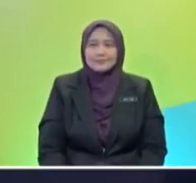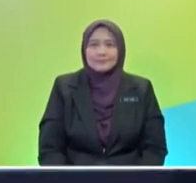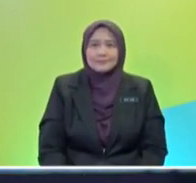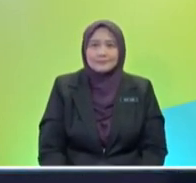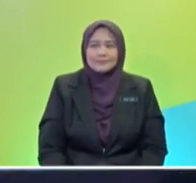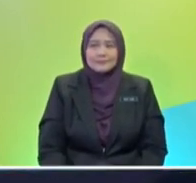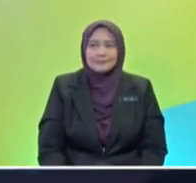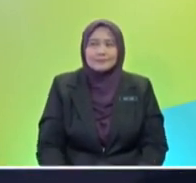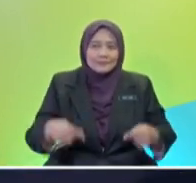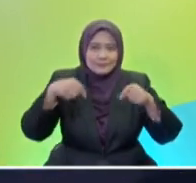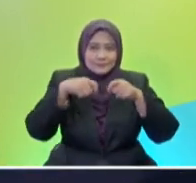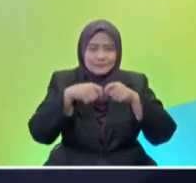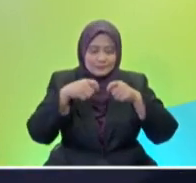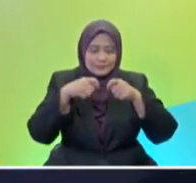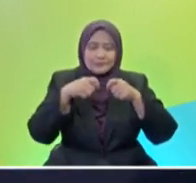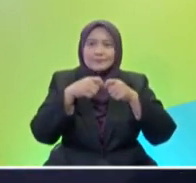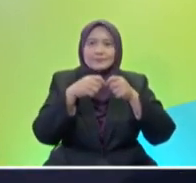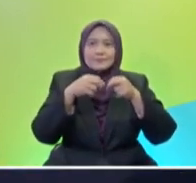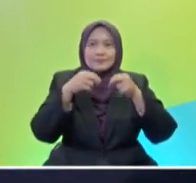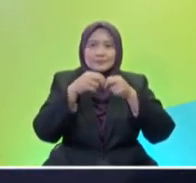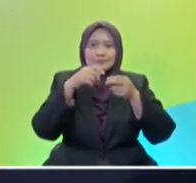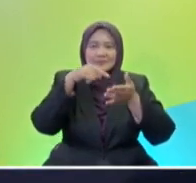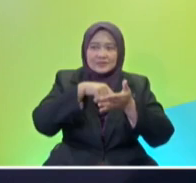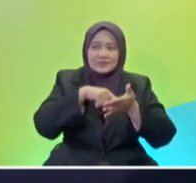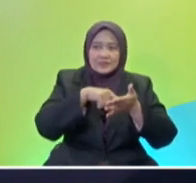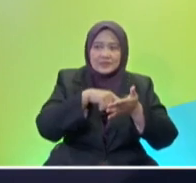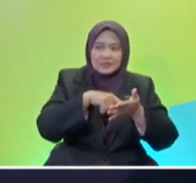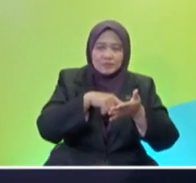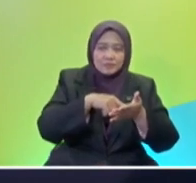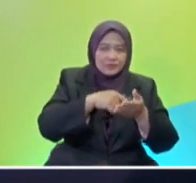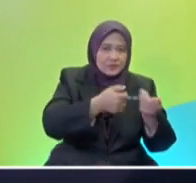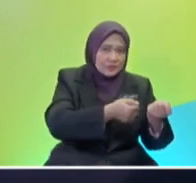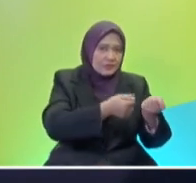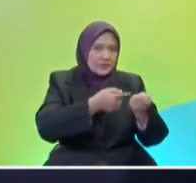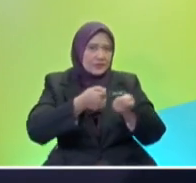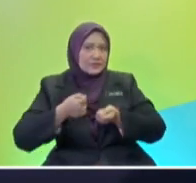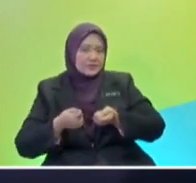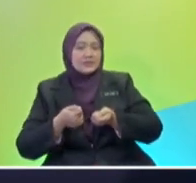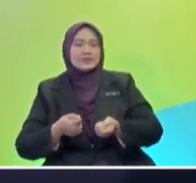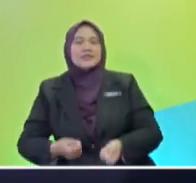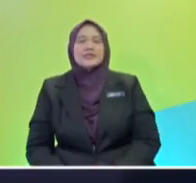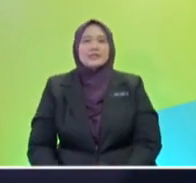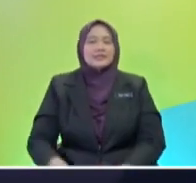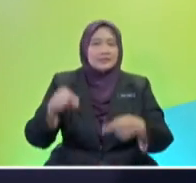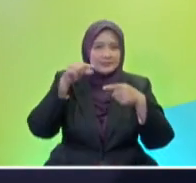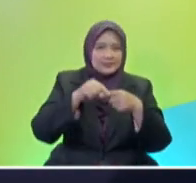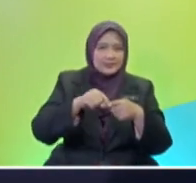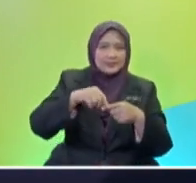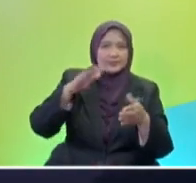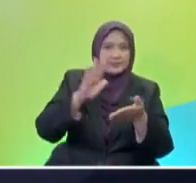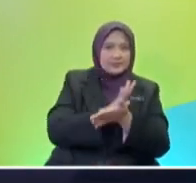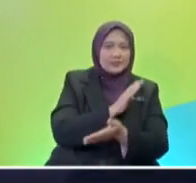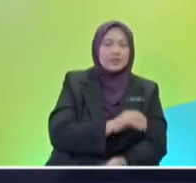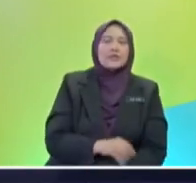magnet ini telah berjaya menarik-menarik kertas Jadi apakah daya yang